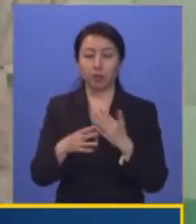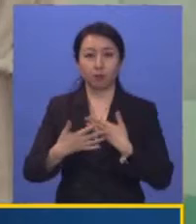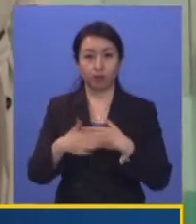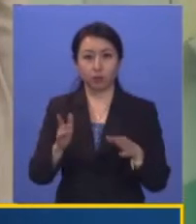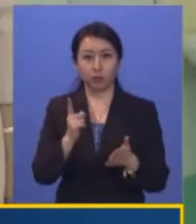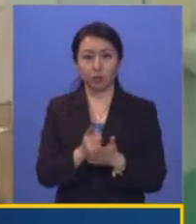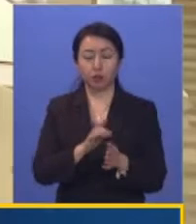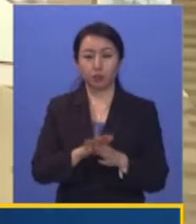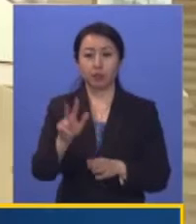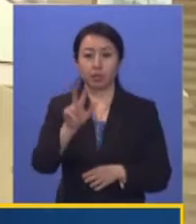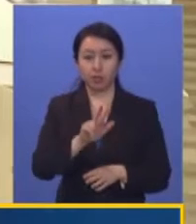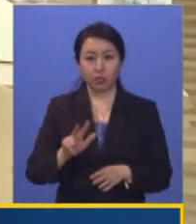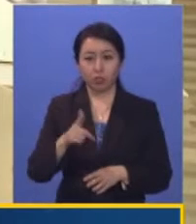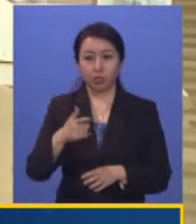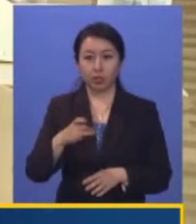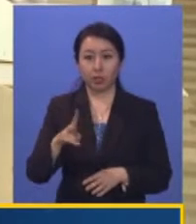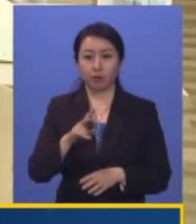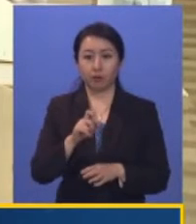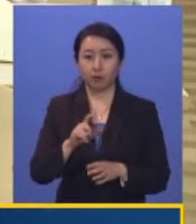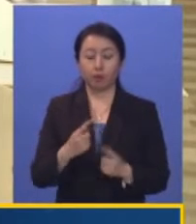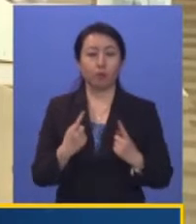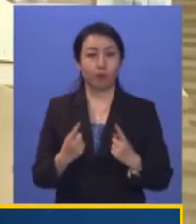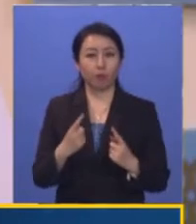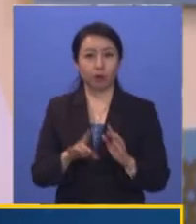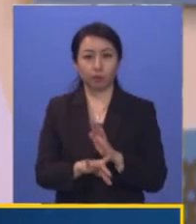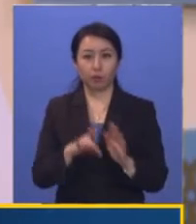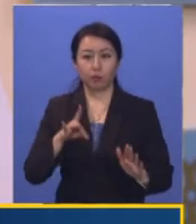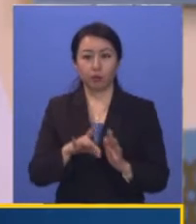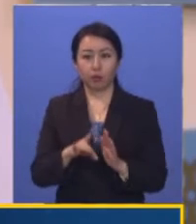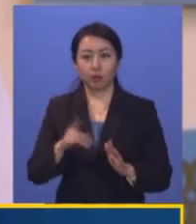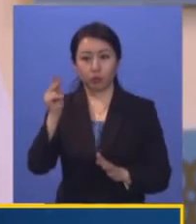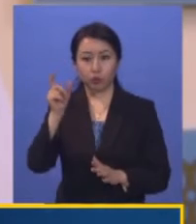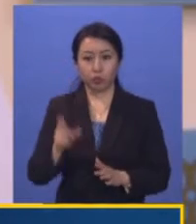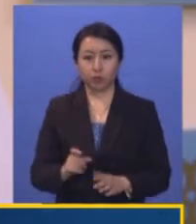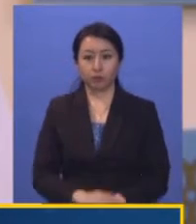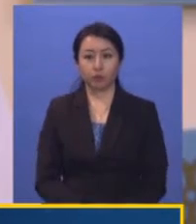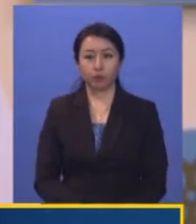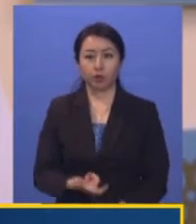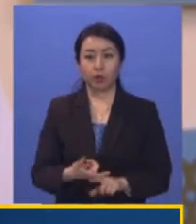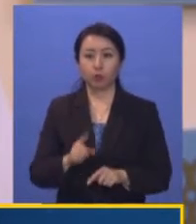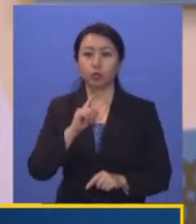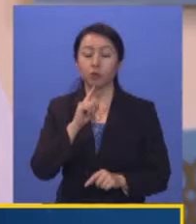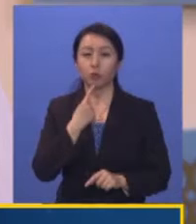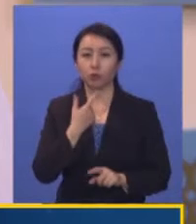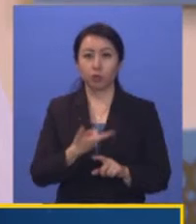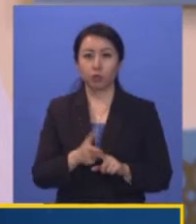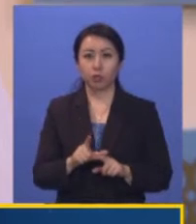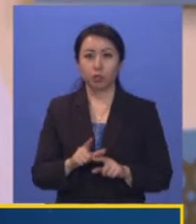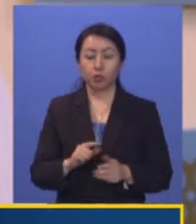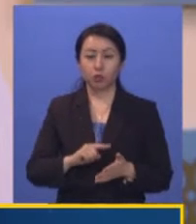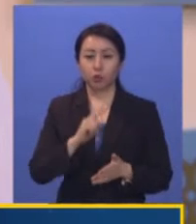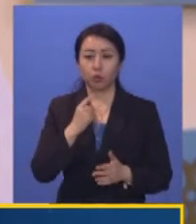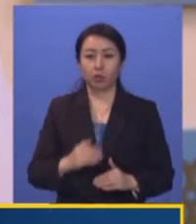3 часа. География стала самым популярным предметом по выбору учащихся. Это очень сложный этап, который прошли наши дети вместе со